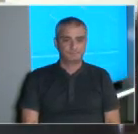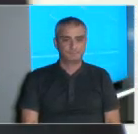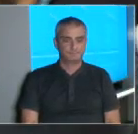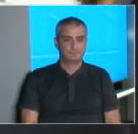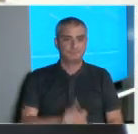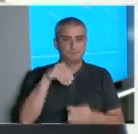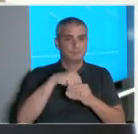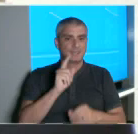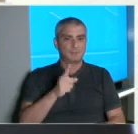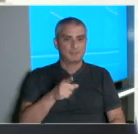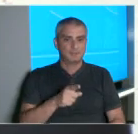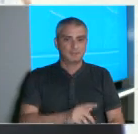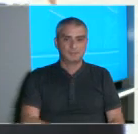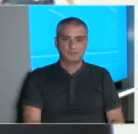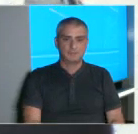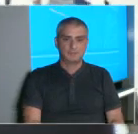למי תצביע?